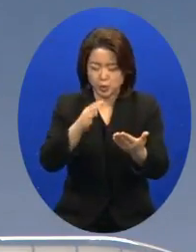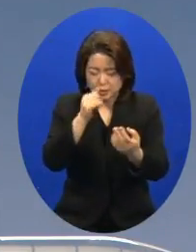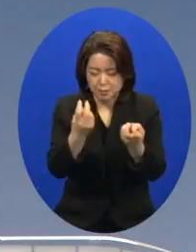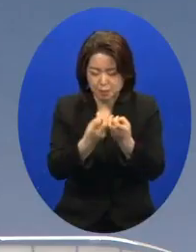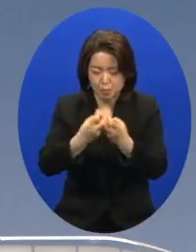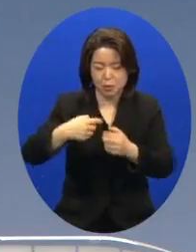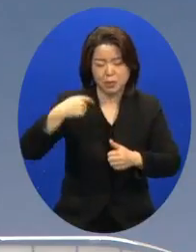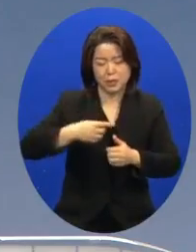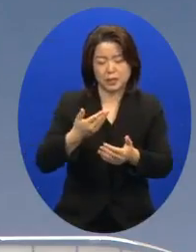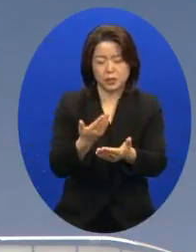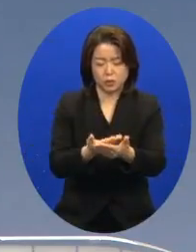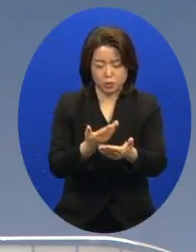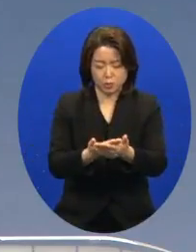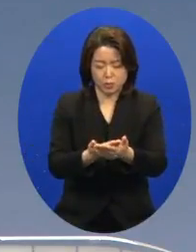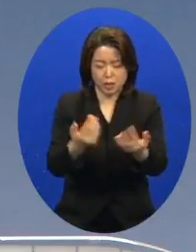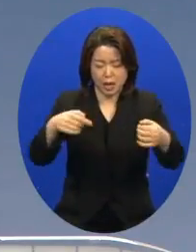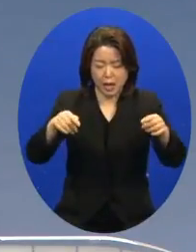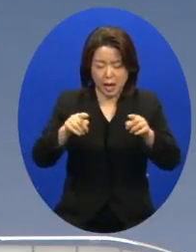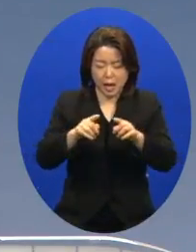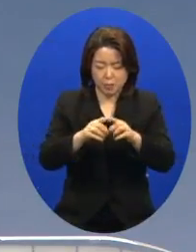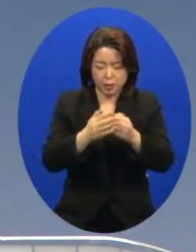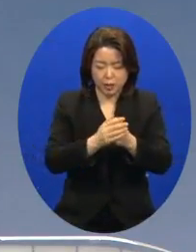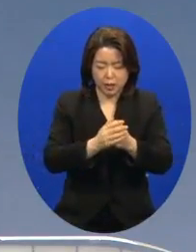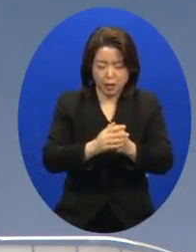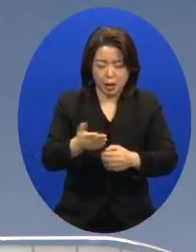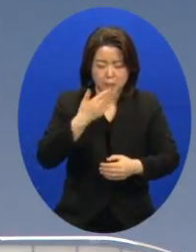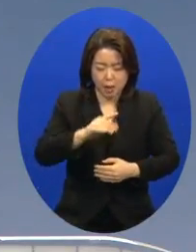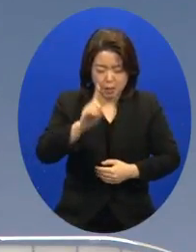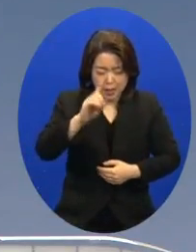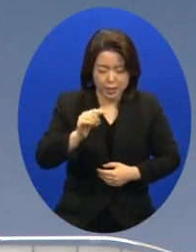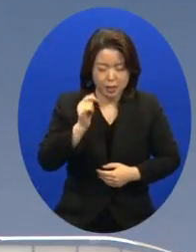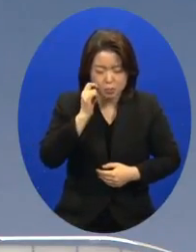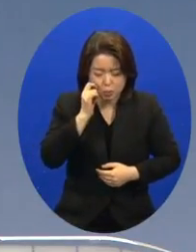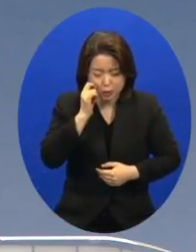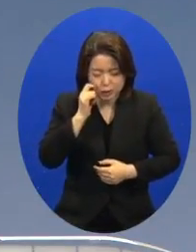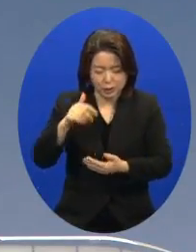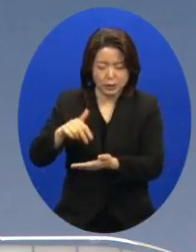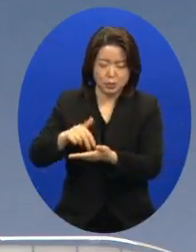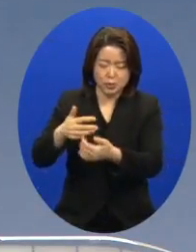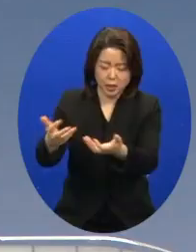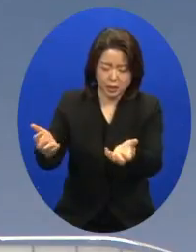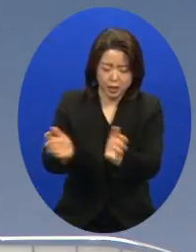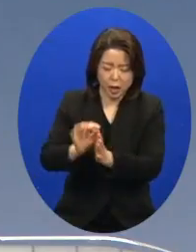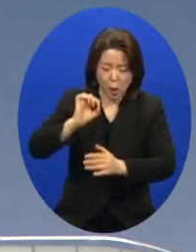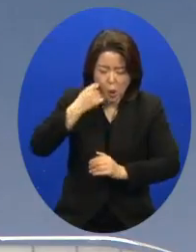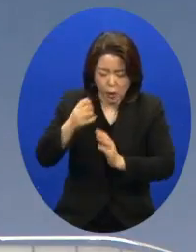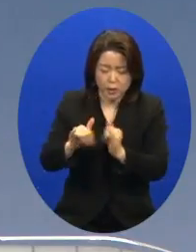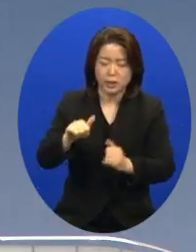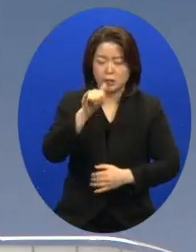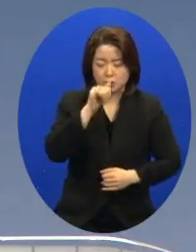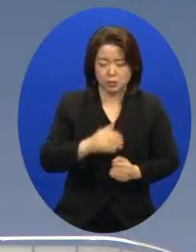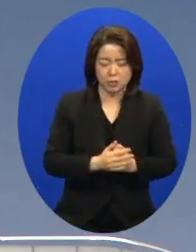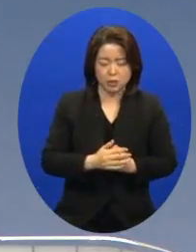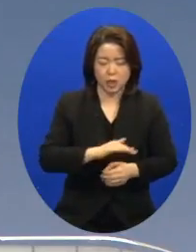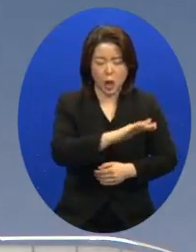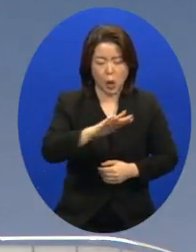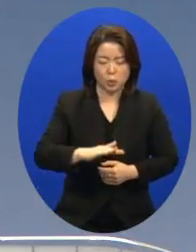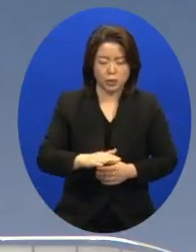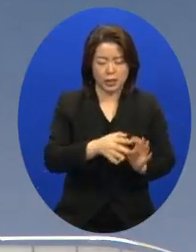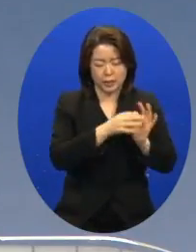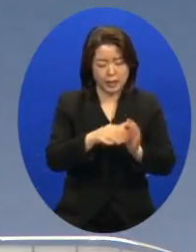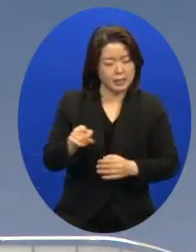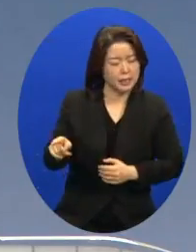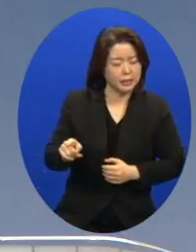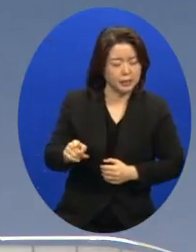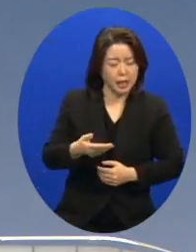주옵소서 함께 식사를 할 수 없는 처지에 내몰린 이들도 많습니다 우리에게 계속 그들에게